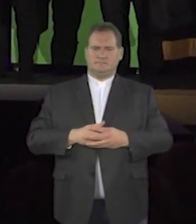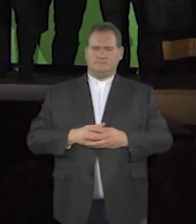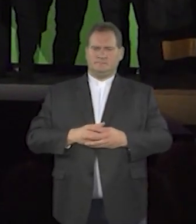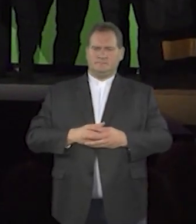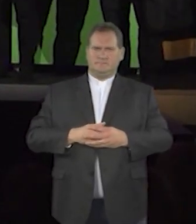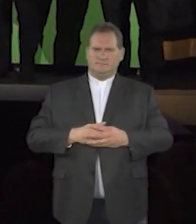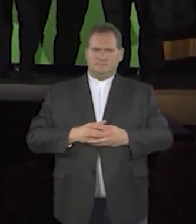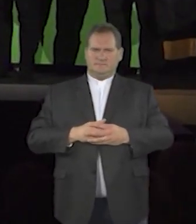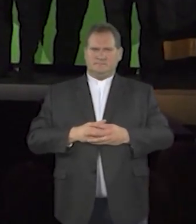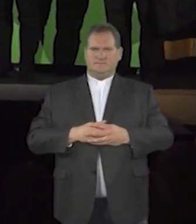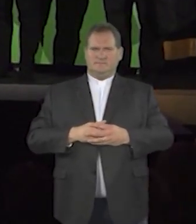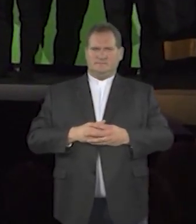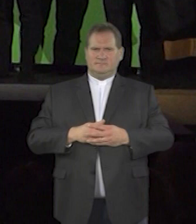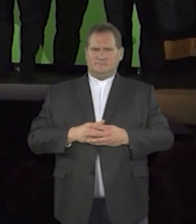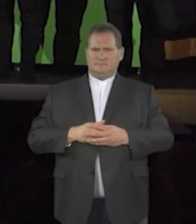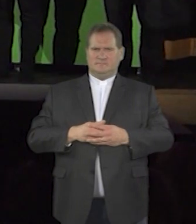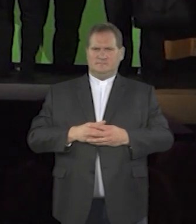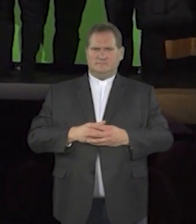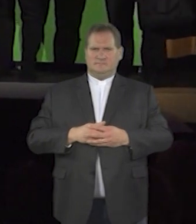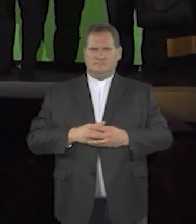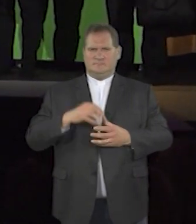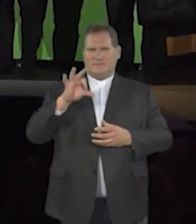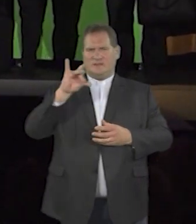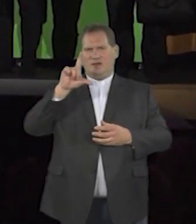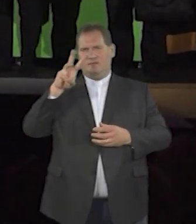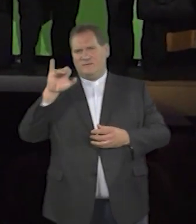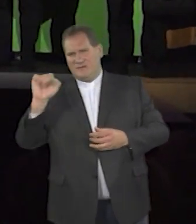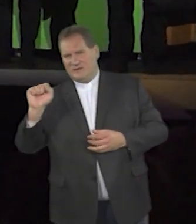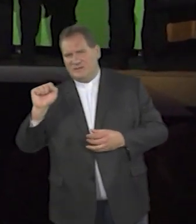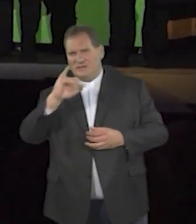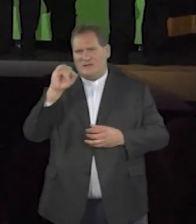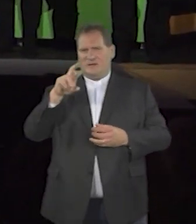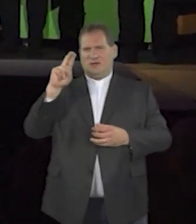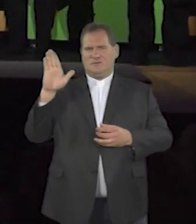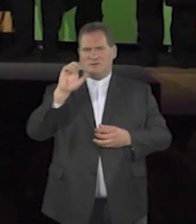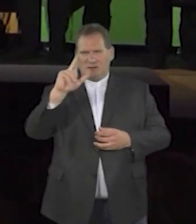ale tyle to ja wiem. Sylwia Jarszyk.